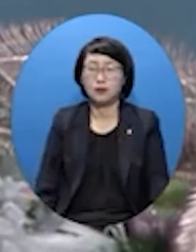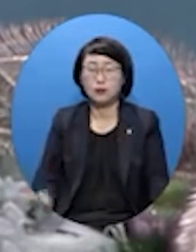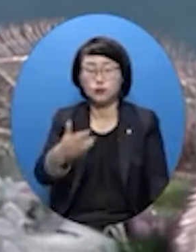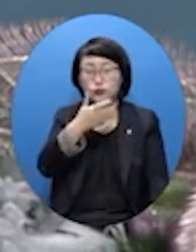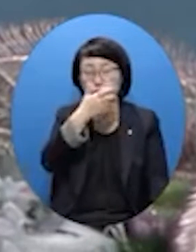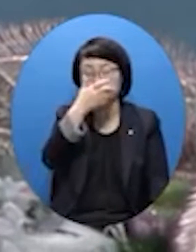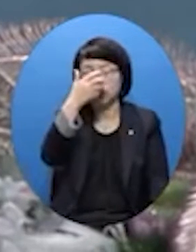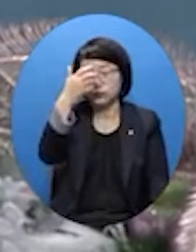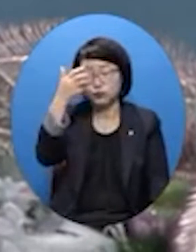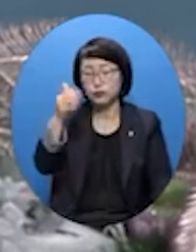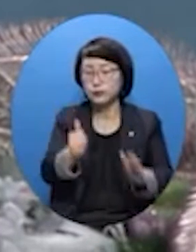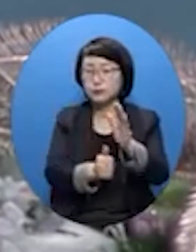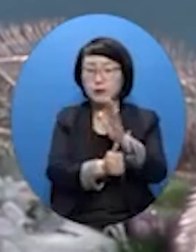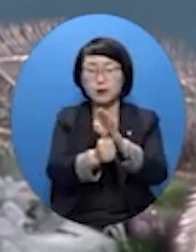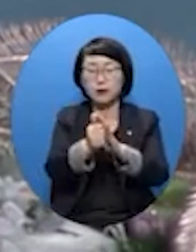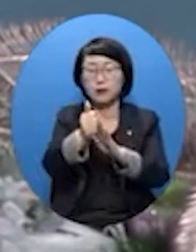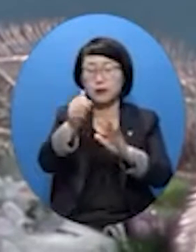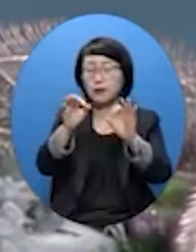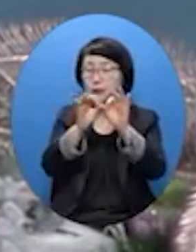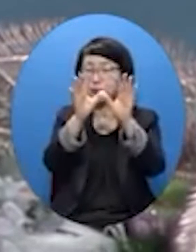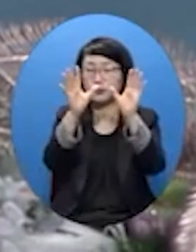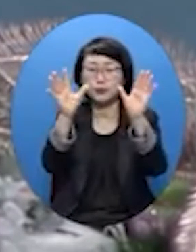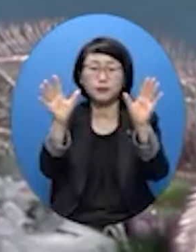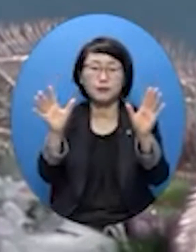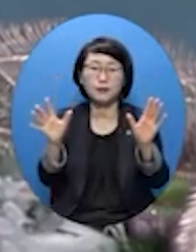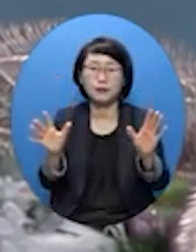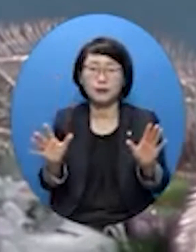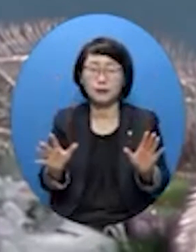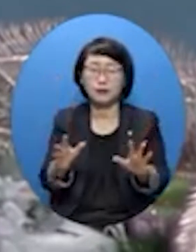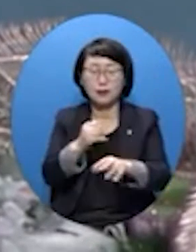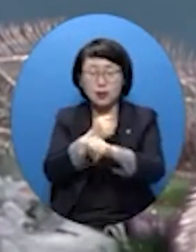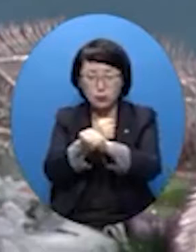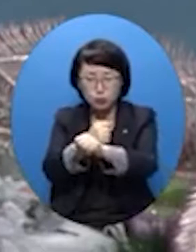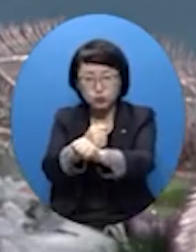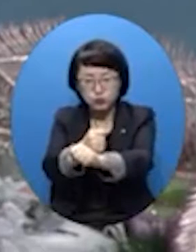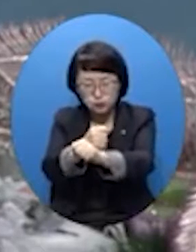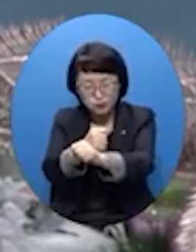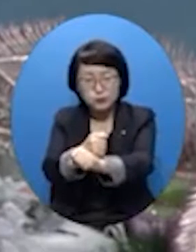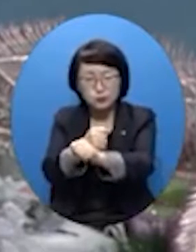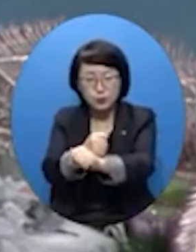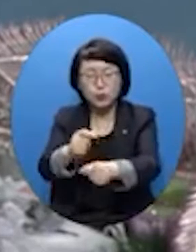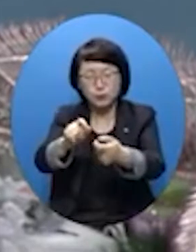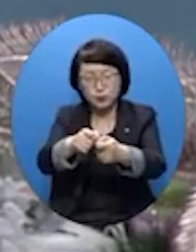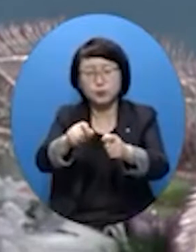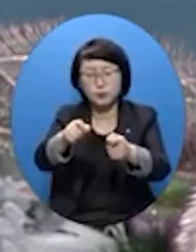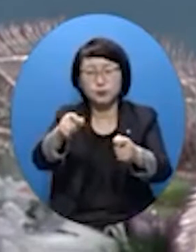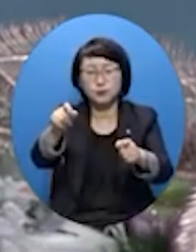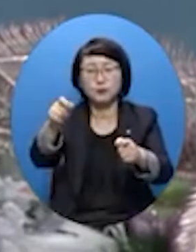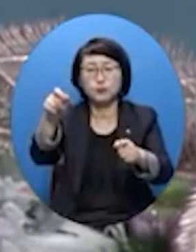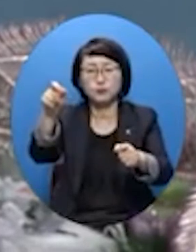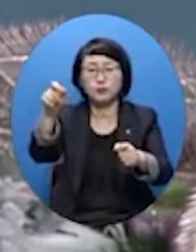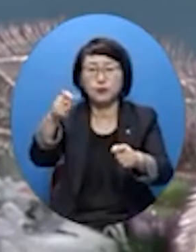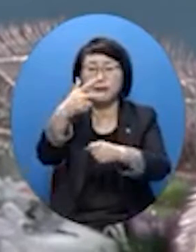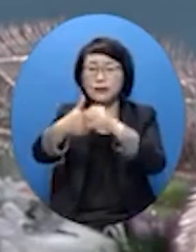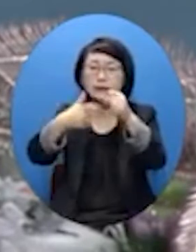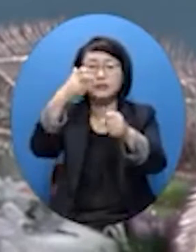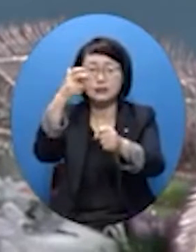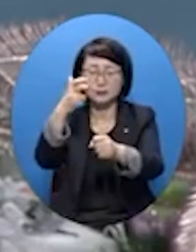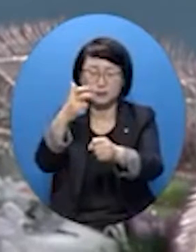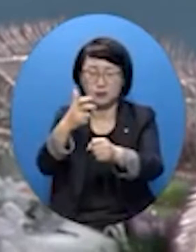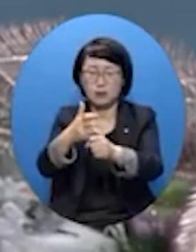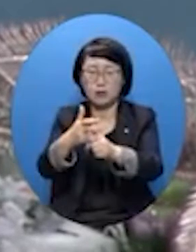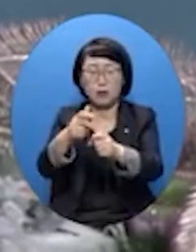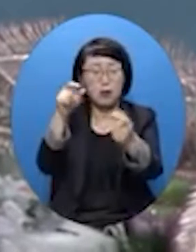꿈도 희망도 다 사라져가고 포로 생활이 길어져 70년이 다